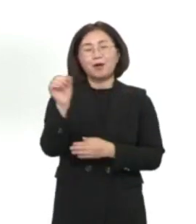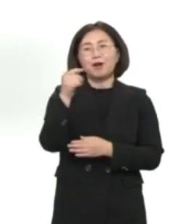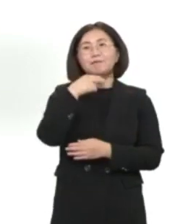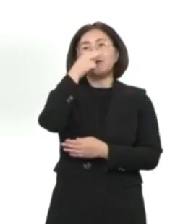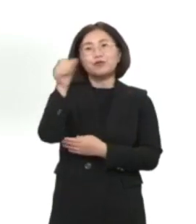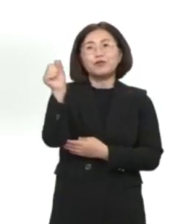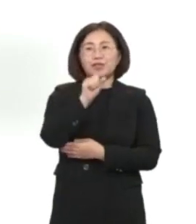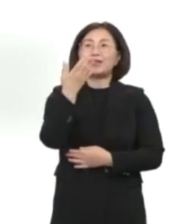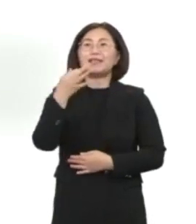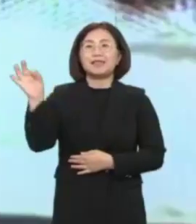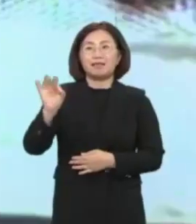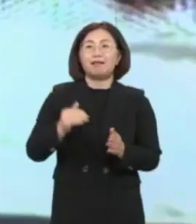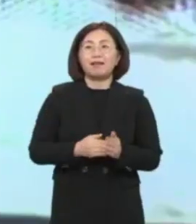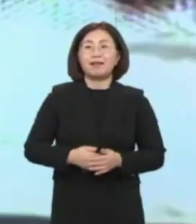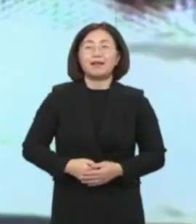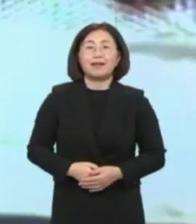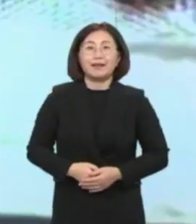시인했습니다.